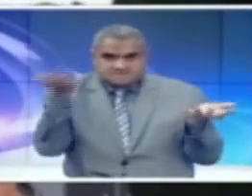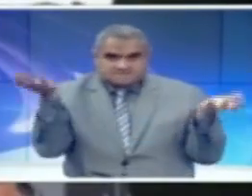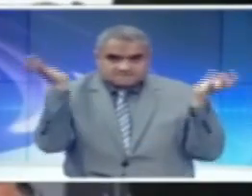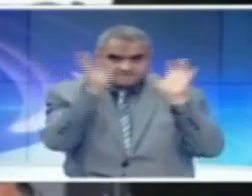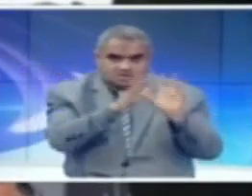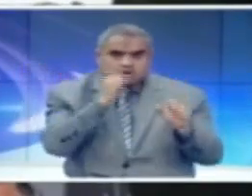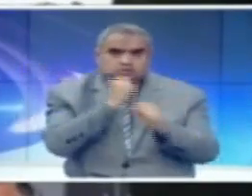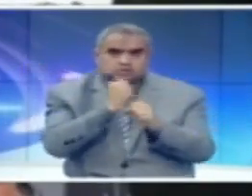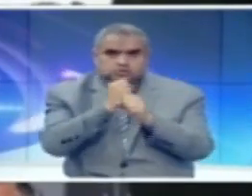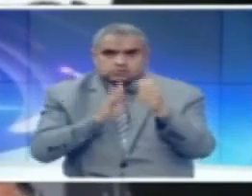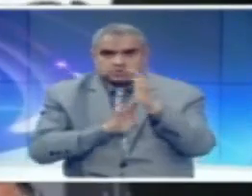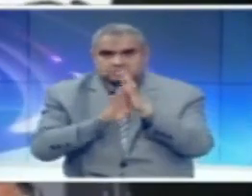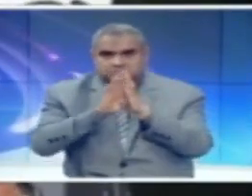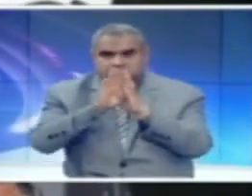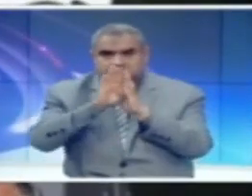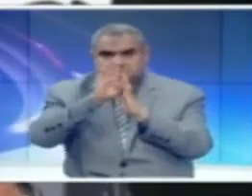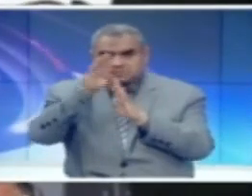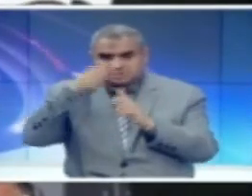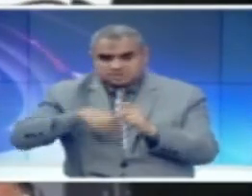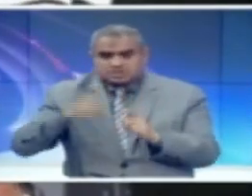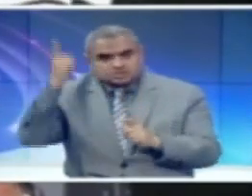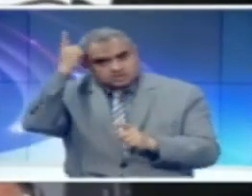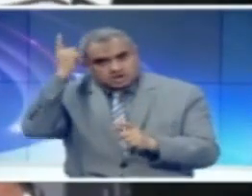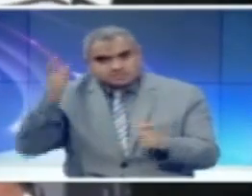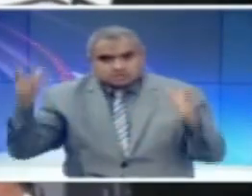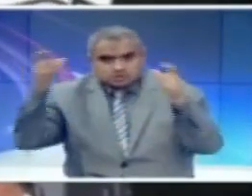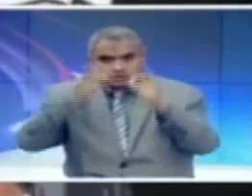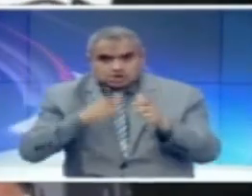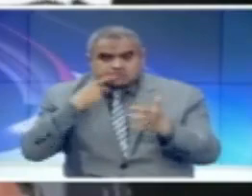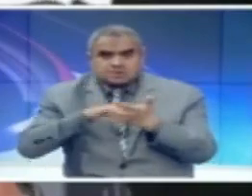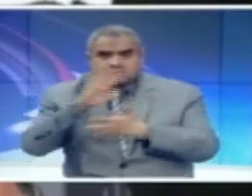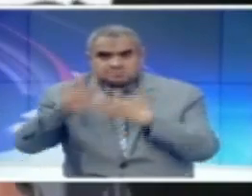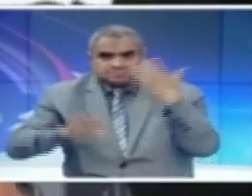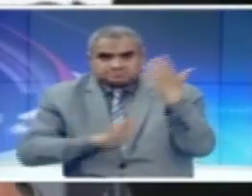قصارى الجهد لتحقيق النجاح في كوب 27 بشأن مواجهة